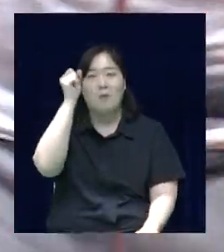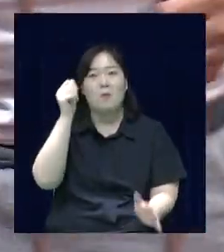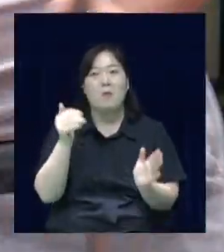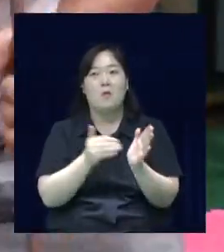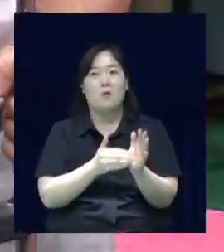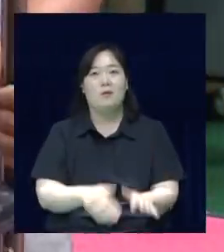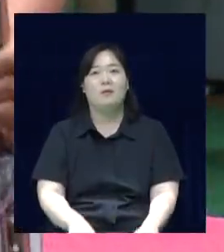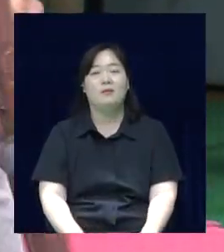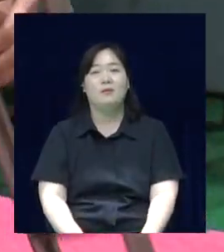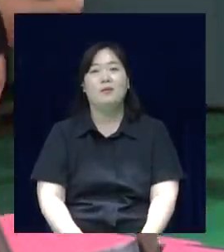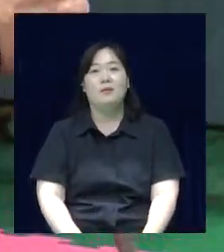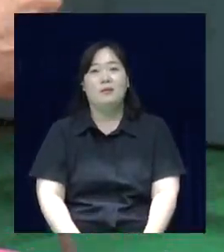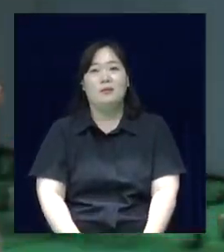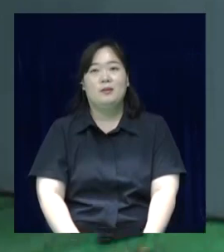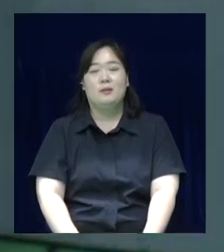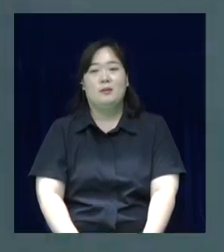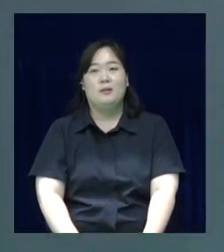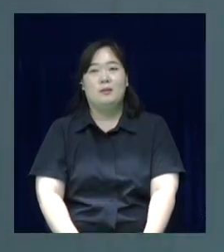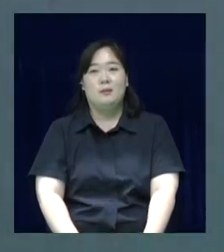오.